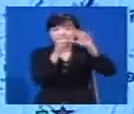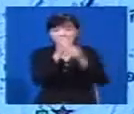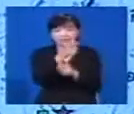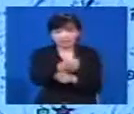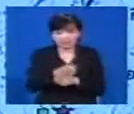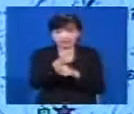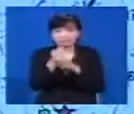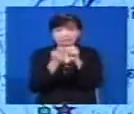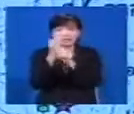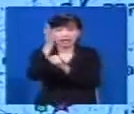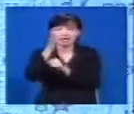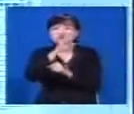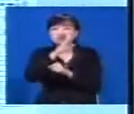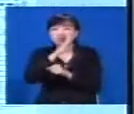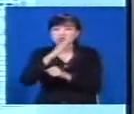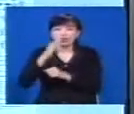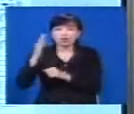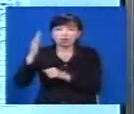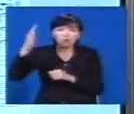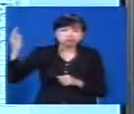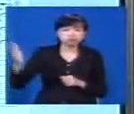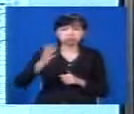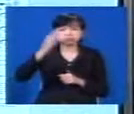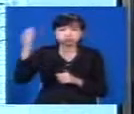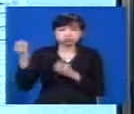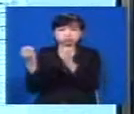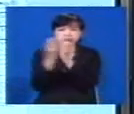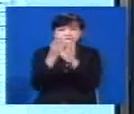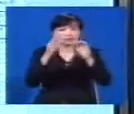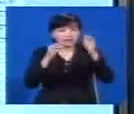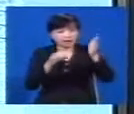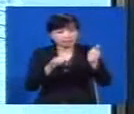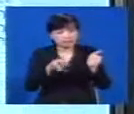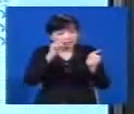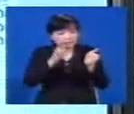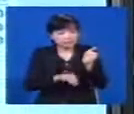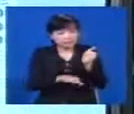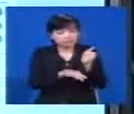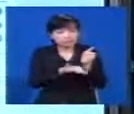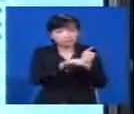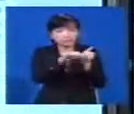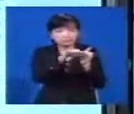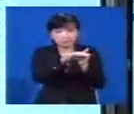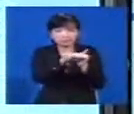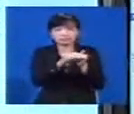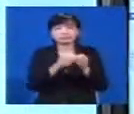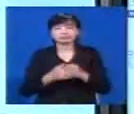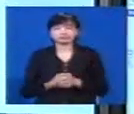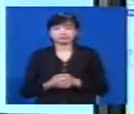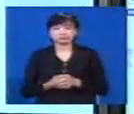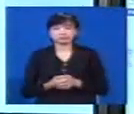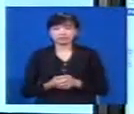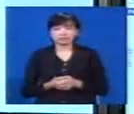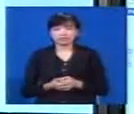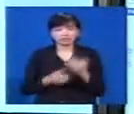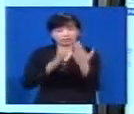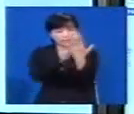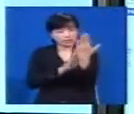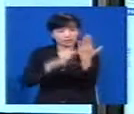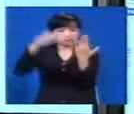ได้ ครับเท่ากับว่าพายุนารีนี่ก็มาช่วยเติมน้ำ จะมาช่วยเติมน้ำแต่ต้องเข้าตรงภาคเหนือนะ ตรง ภาคอีสานแต่อย่ามาเข้าภาคตะวันออกตะวันออกนี่ปล